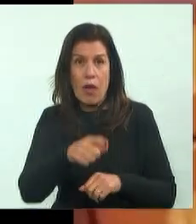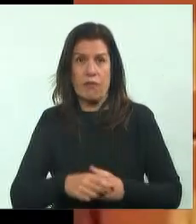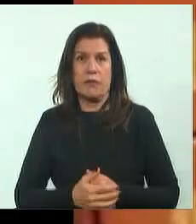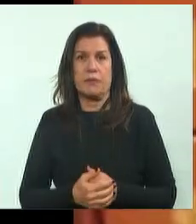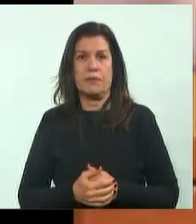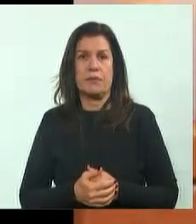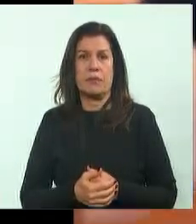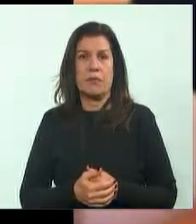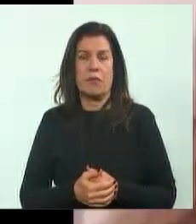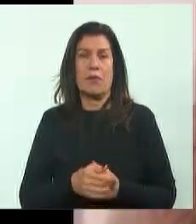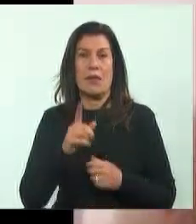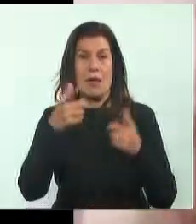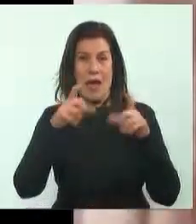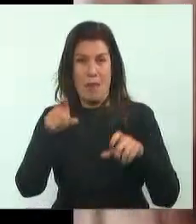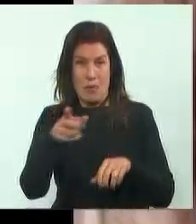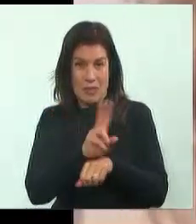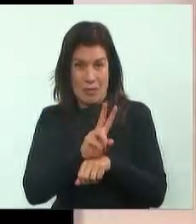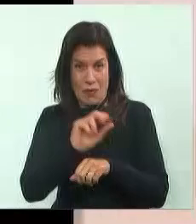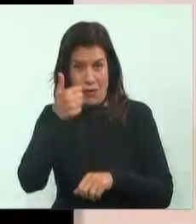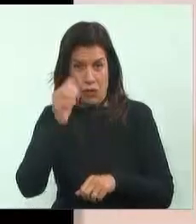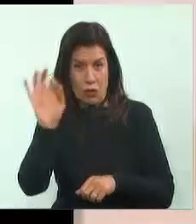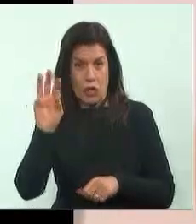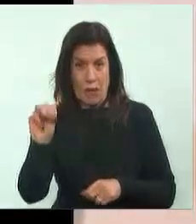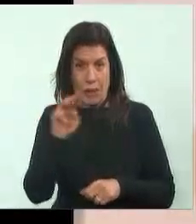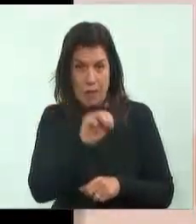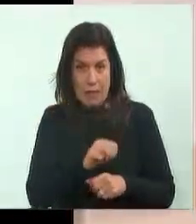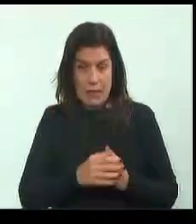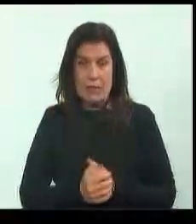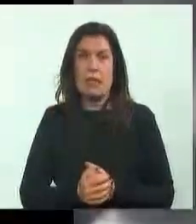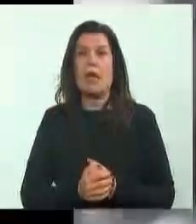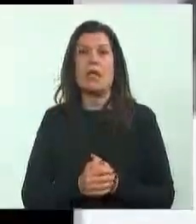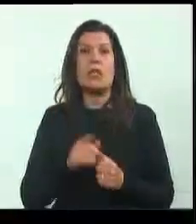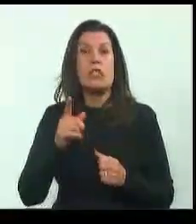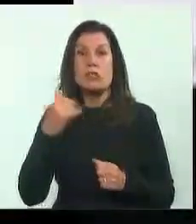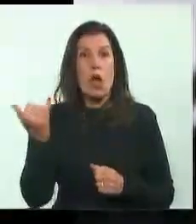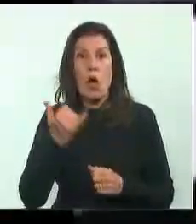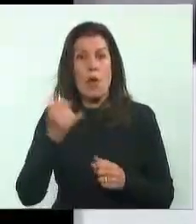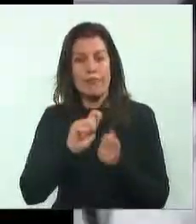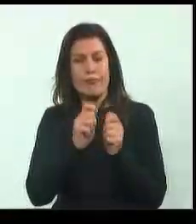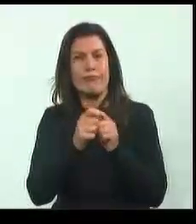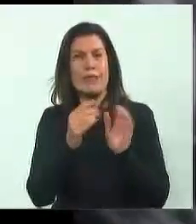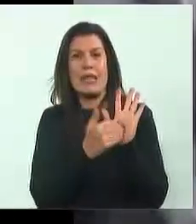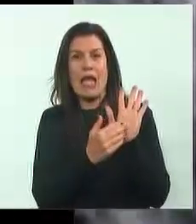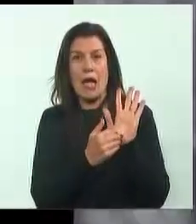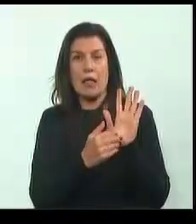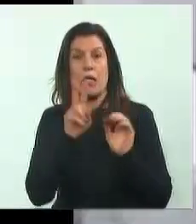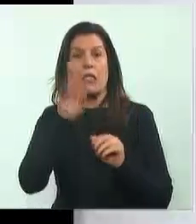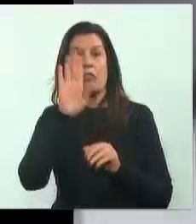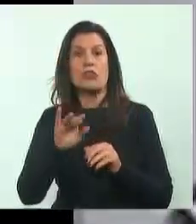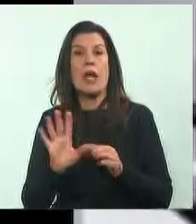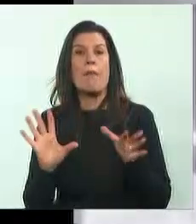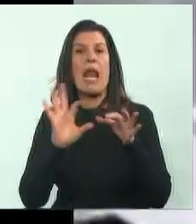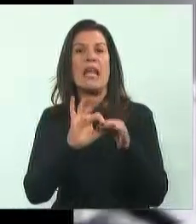בקצה הפוסט המזויף הראשון של מירי מסיקה, שאגב, מתעדכן עם התאריך כל יום, יש לינק לקנייה. נכנסנו